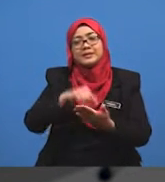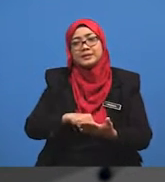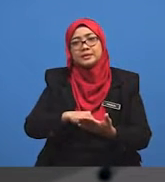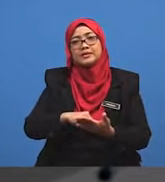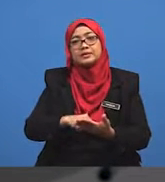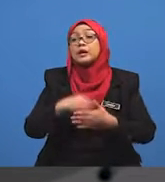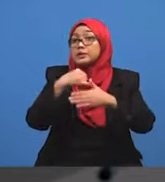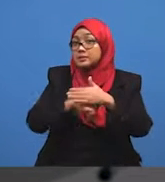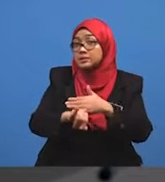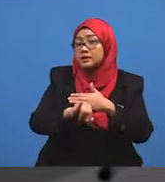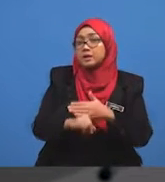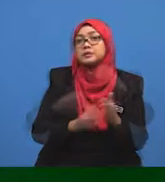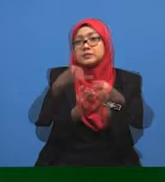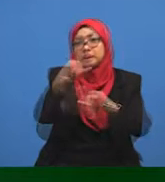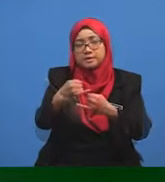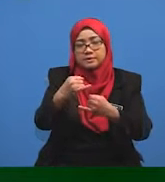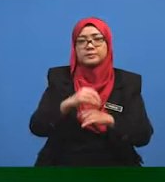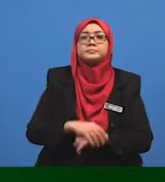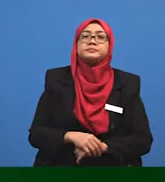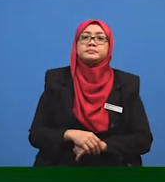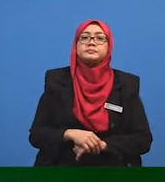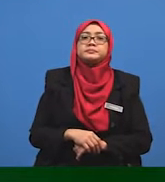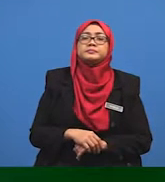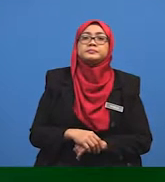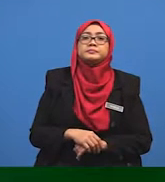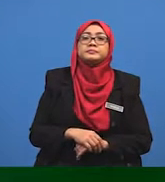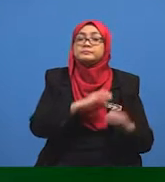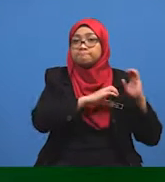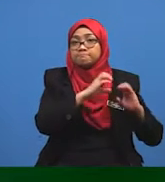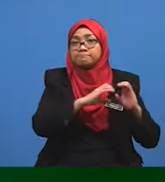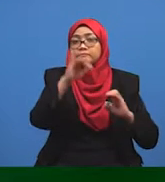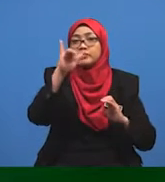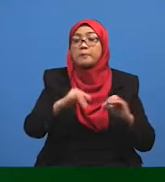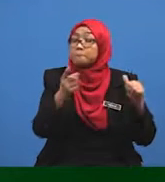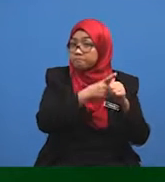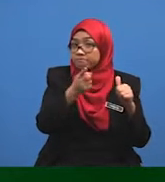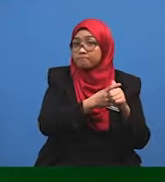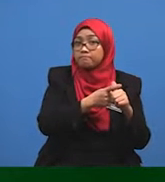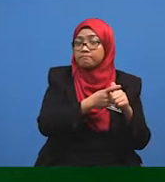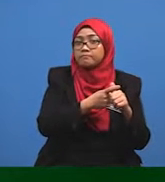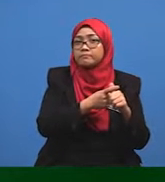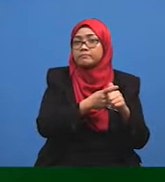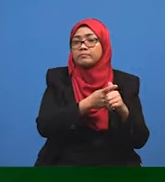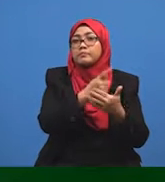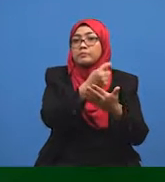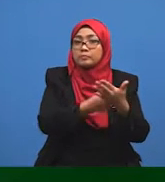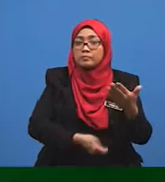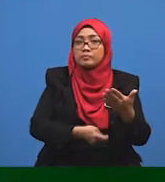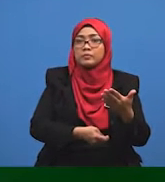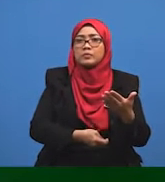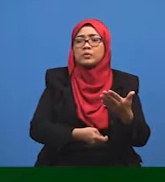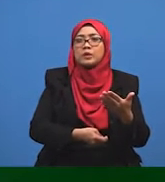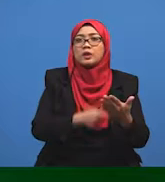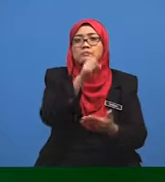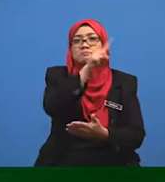pada isi yang seterusnya. Ciri-ciri perniagaan yang berjaya ialah, yang pertama, menunaikan zakat